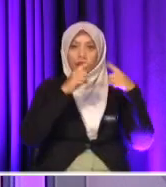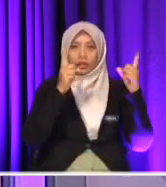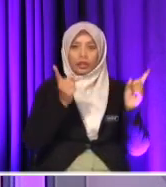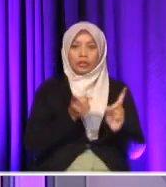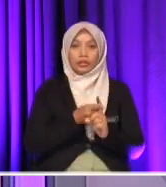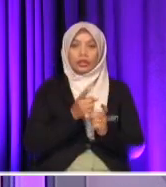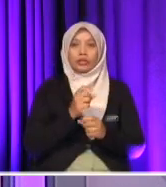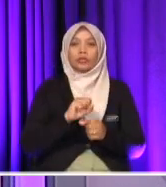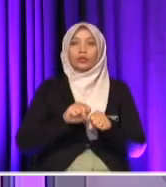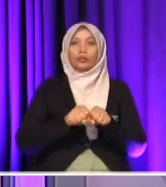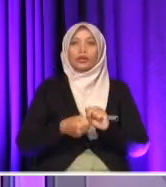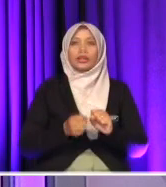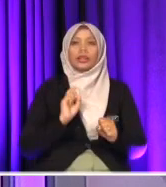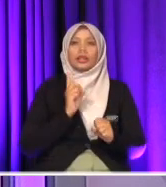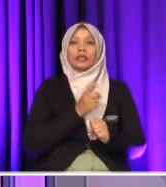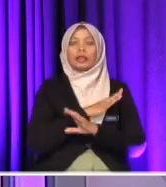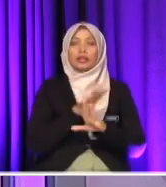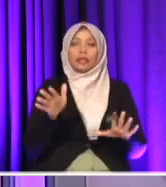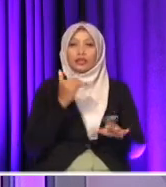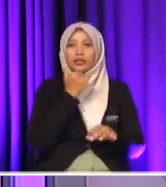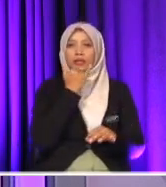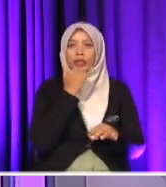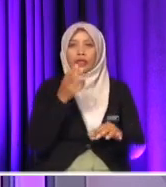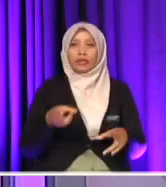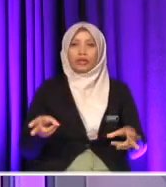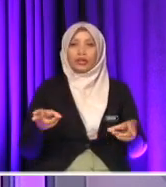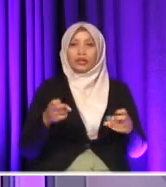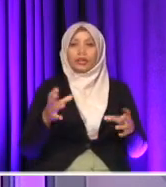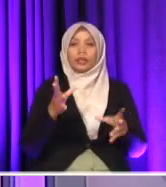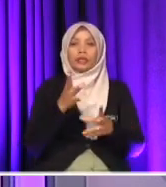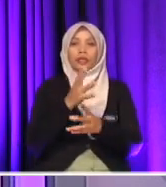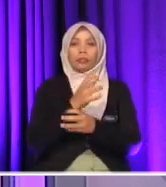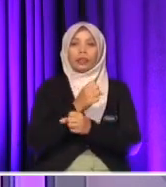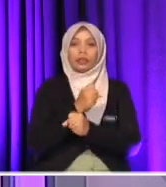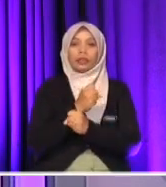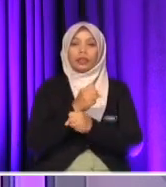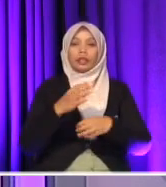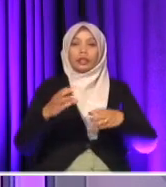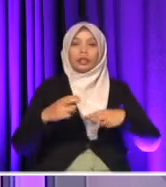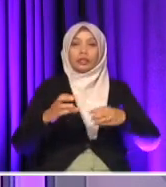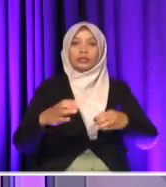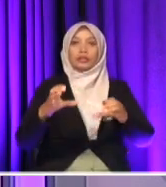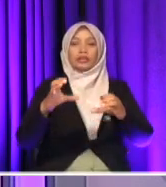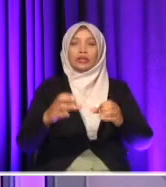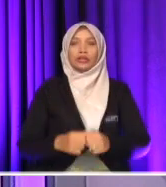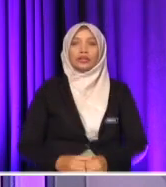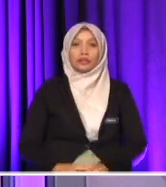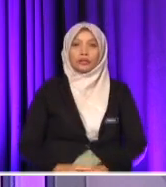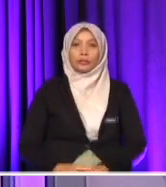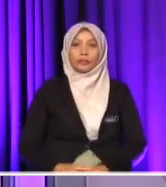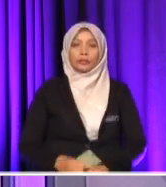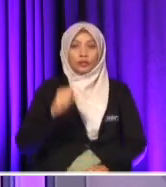kita tidak salah. Okey, nak dapatkan kaedah Okey, untuk menjawab soalan-soalan yang